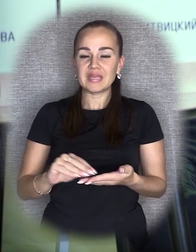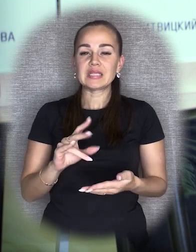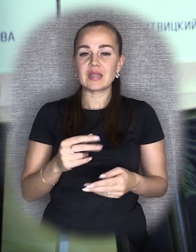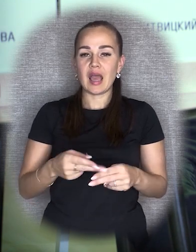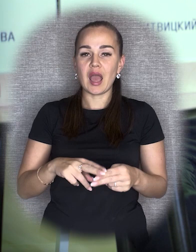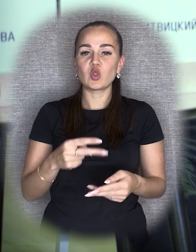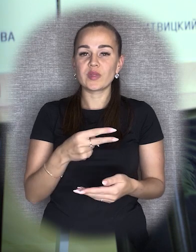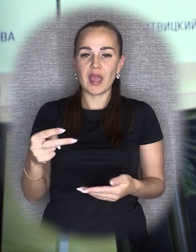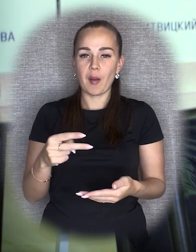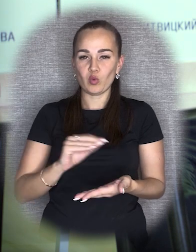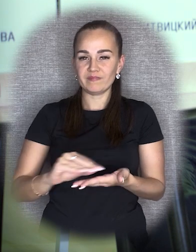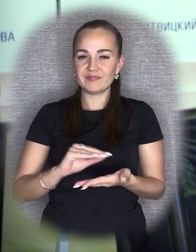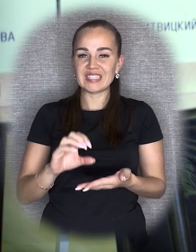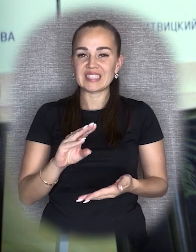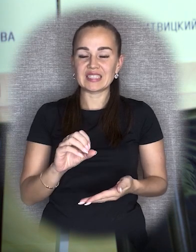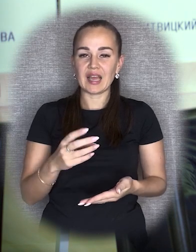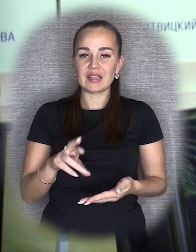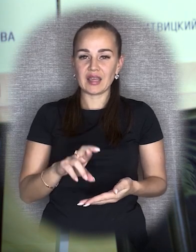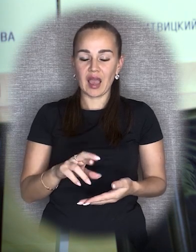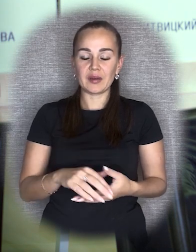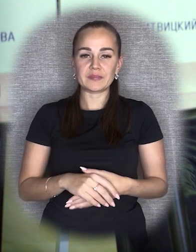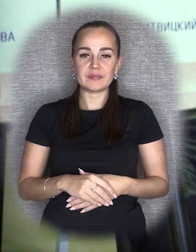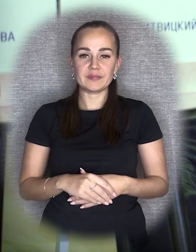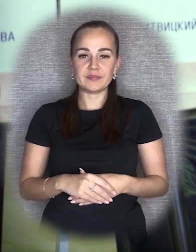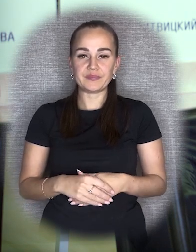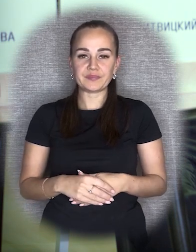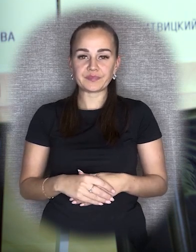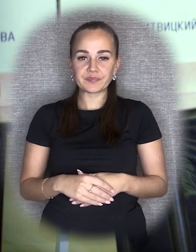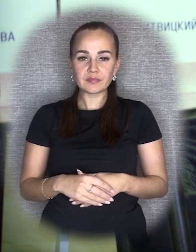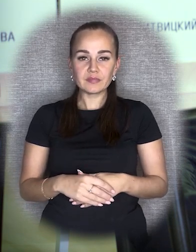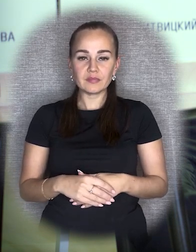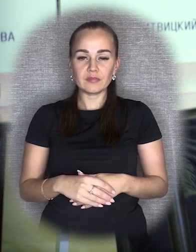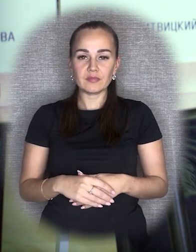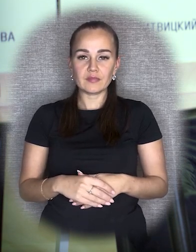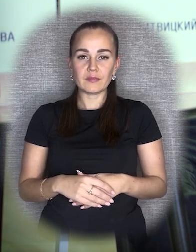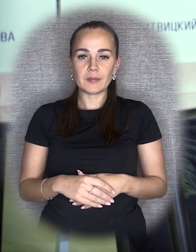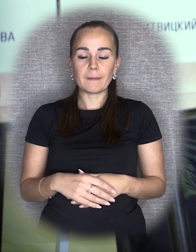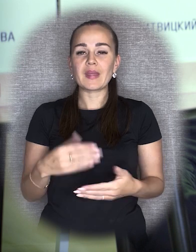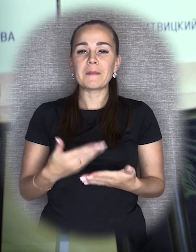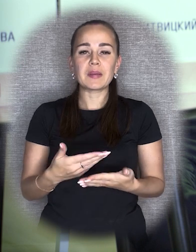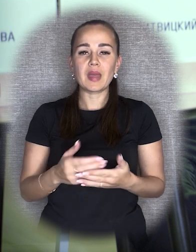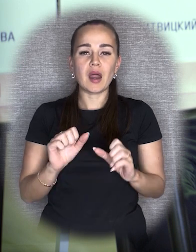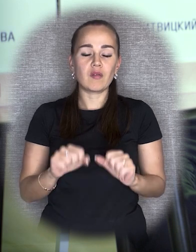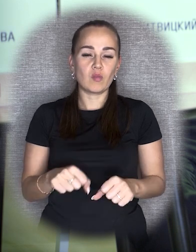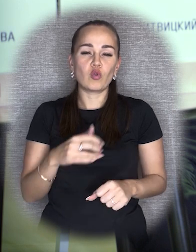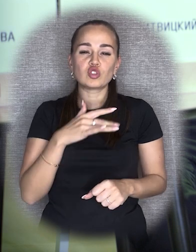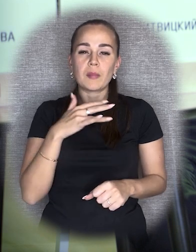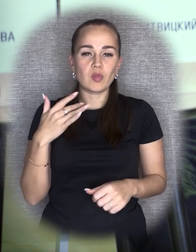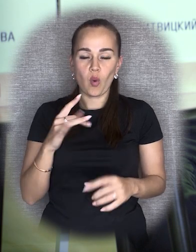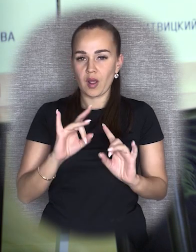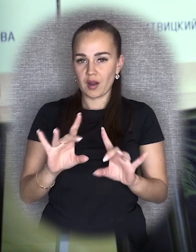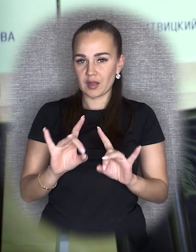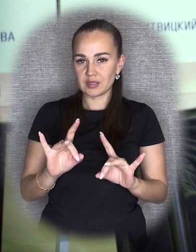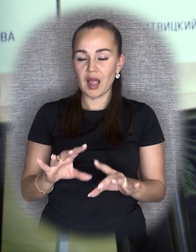мы установили совершенно другую личность портретируемого лица. Ну, примеров можно приводить уйму,